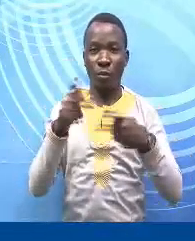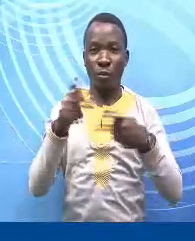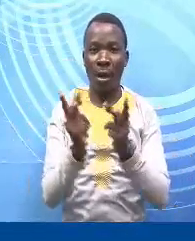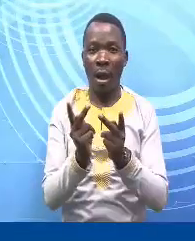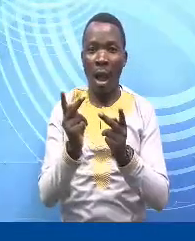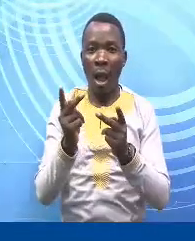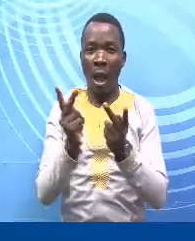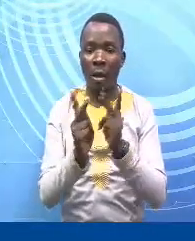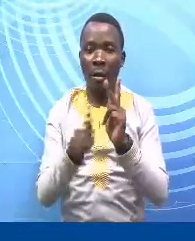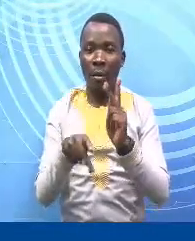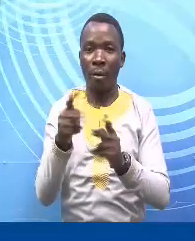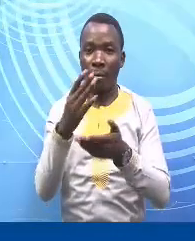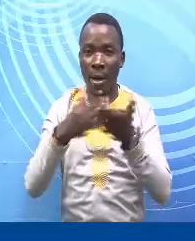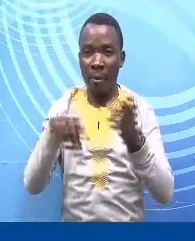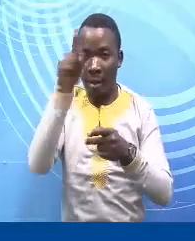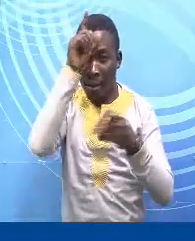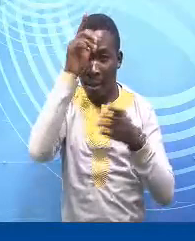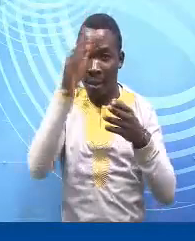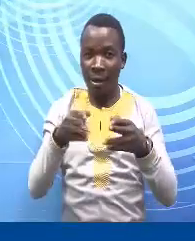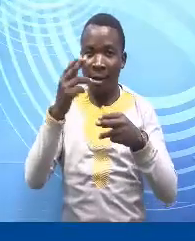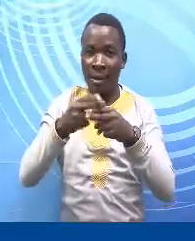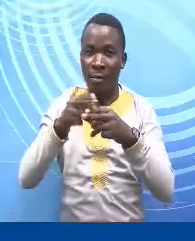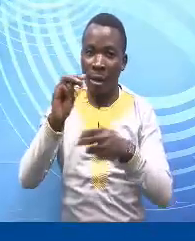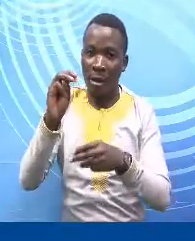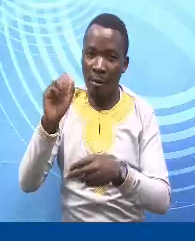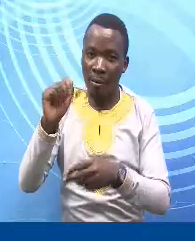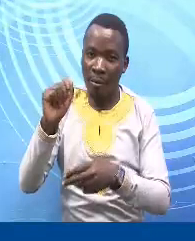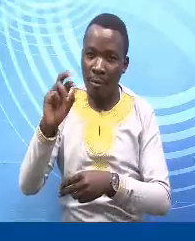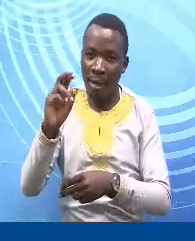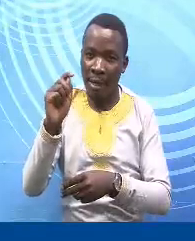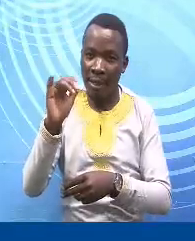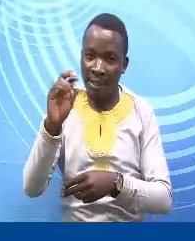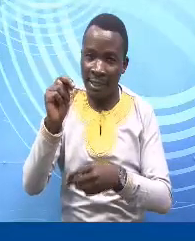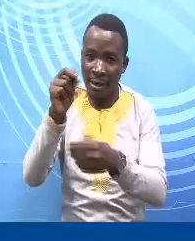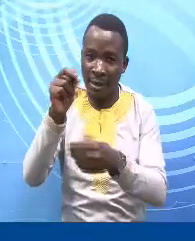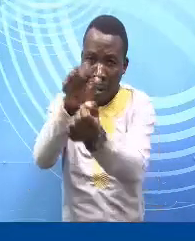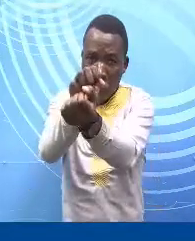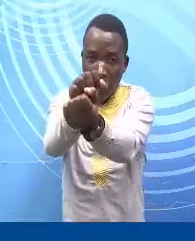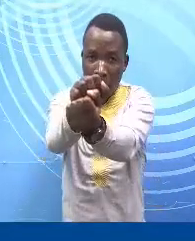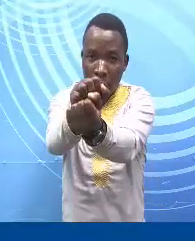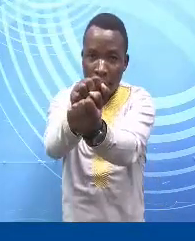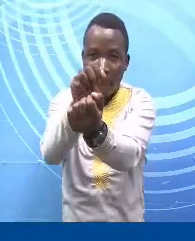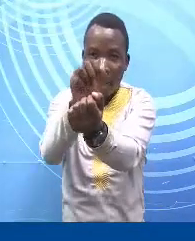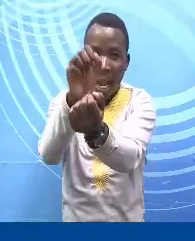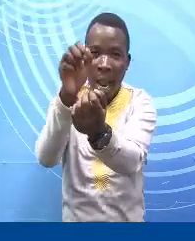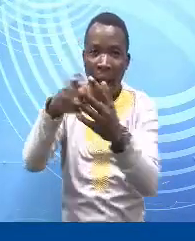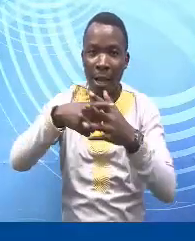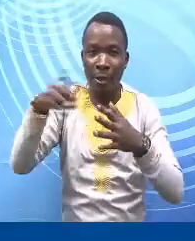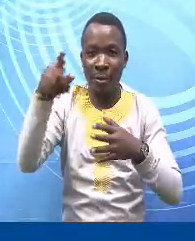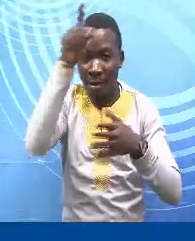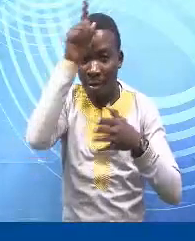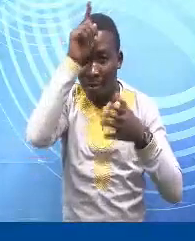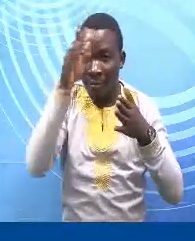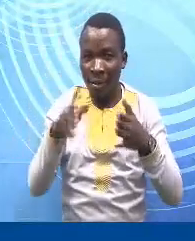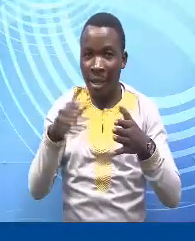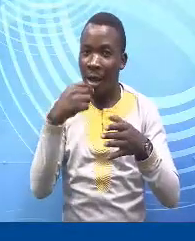bamwe mu kumuhima umuturage witwa Sindayiga Martin yambitswe amapingo asorwa mitungo y'abaturage bari bahari bavugiye